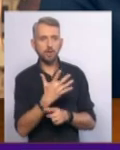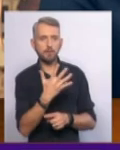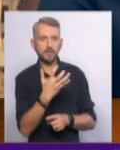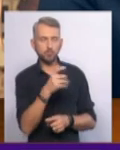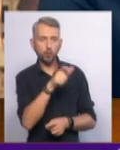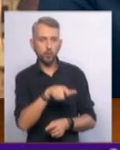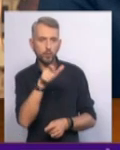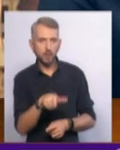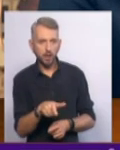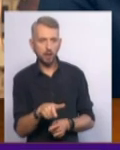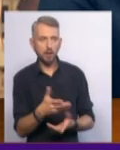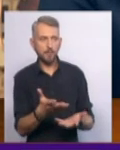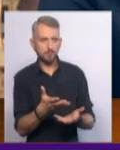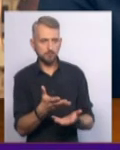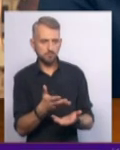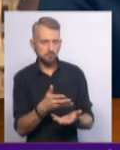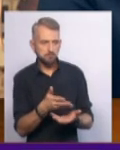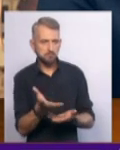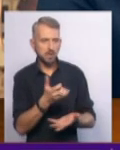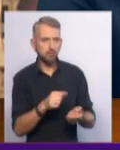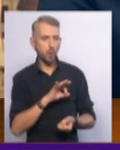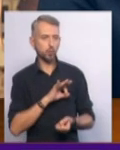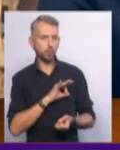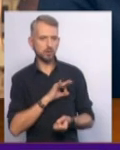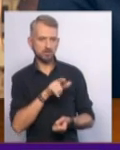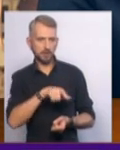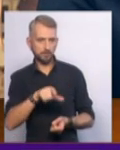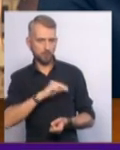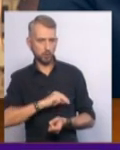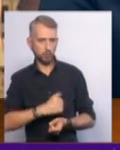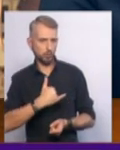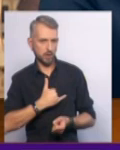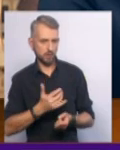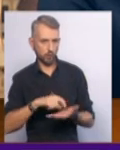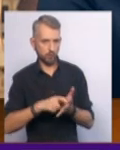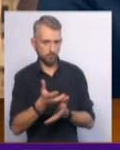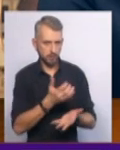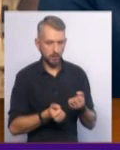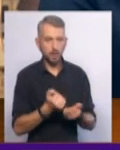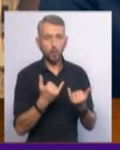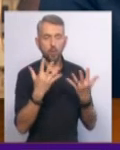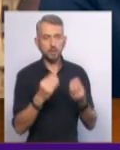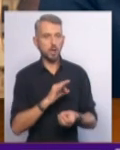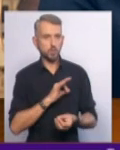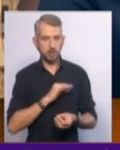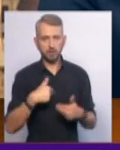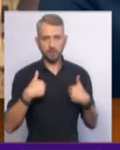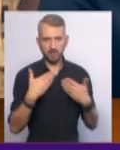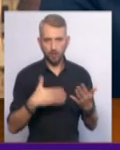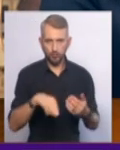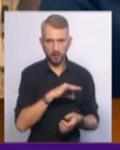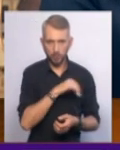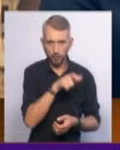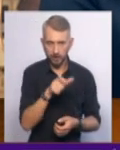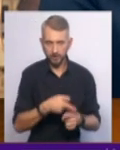людей приймають юристи, які в мене в громадській приймальні працюють. І сьогодні, до речі, День юриста, тому я вітаю всіх юристів з